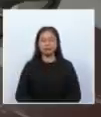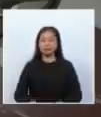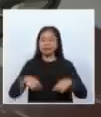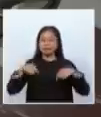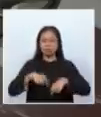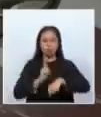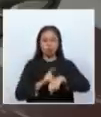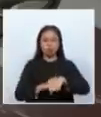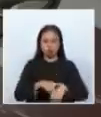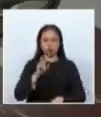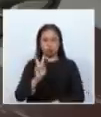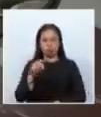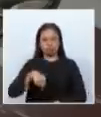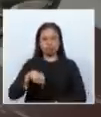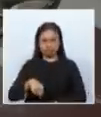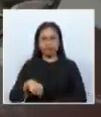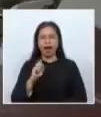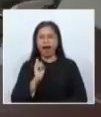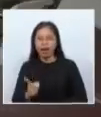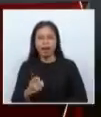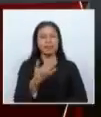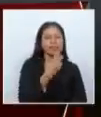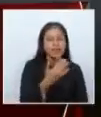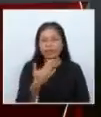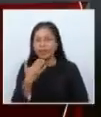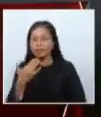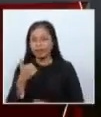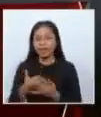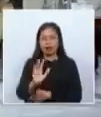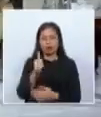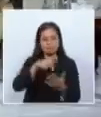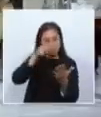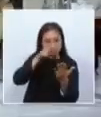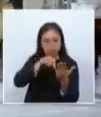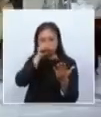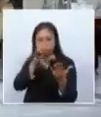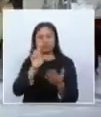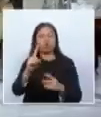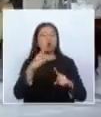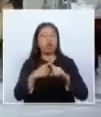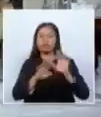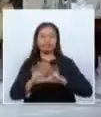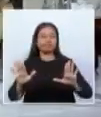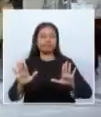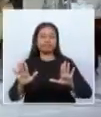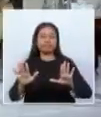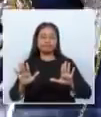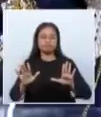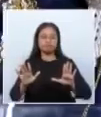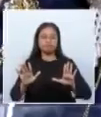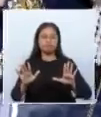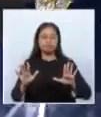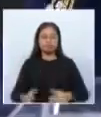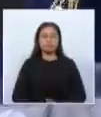ulangi. Itu yang mendorong perbincangan positif pada Pak Ganjar. Dan selain itu, Pak Ganjar itu juga dinilai